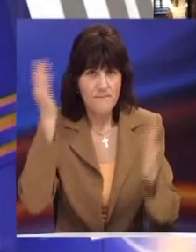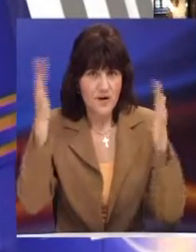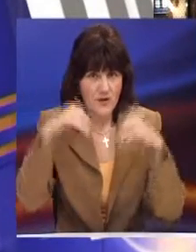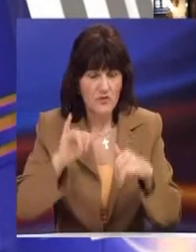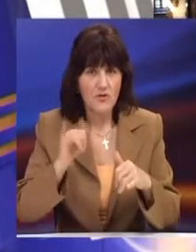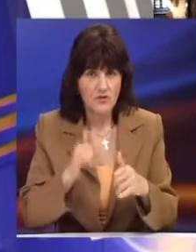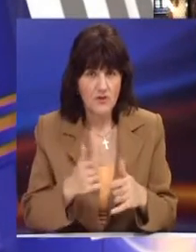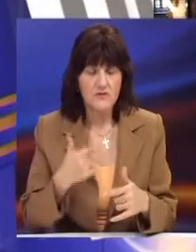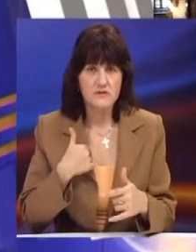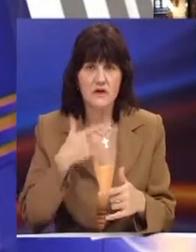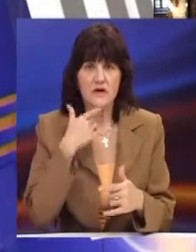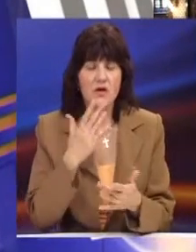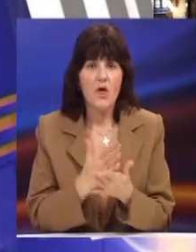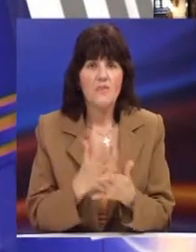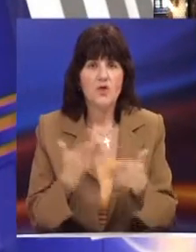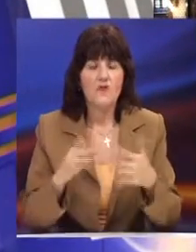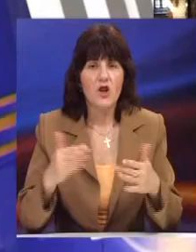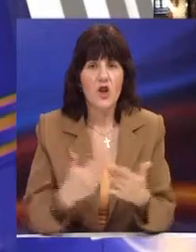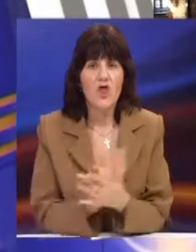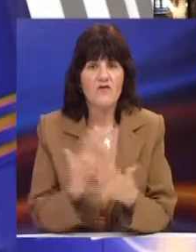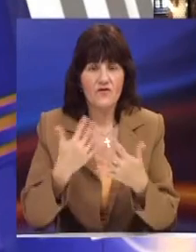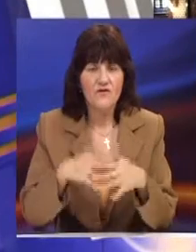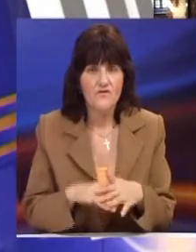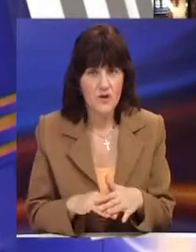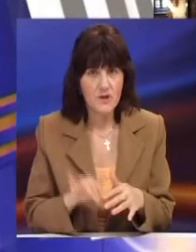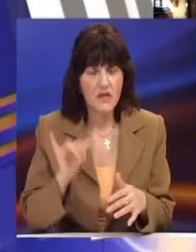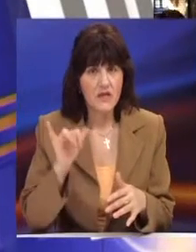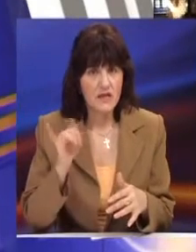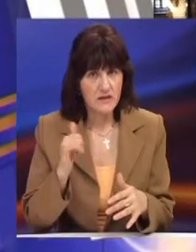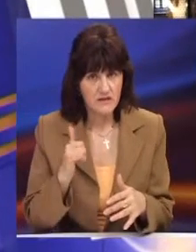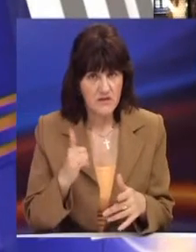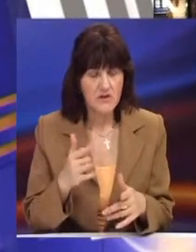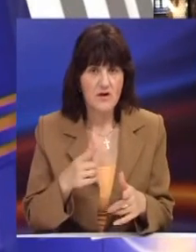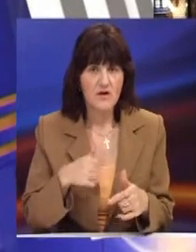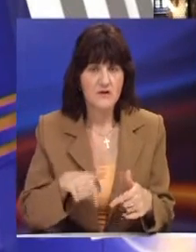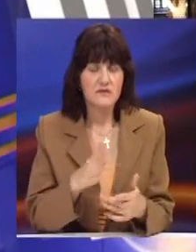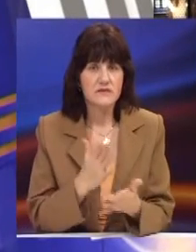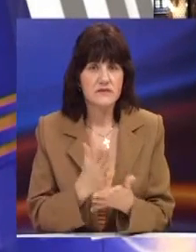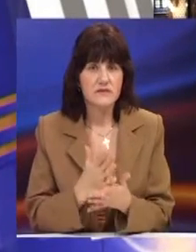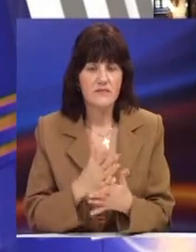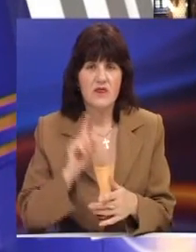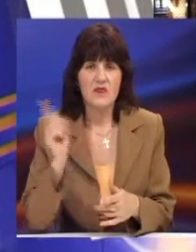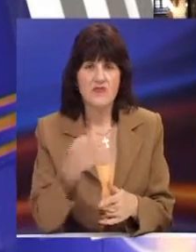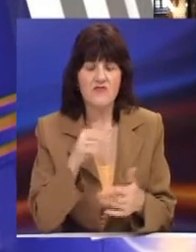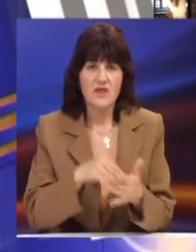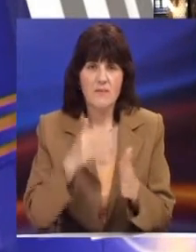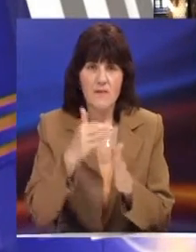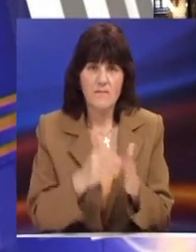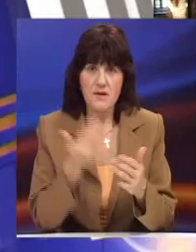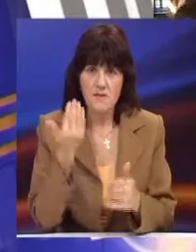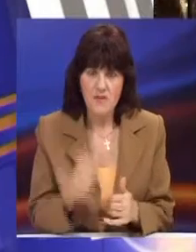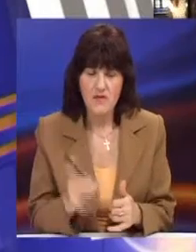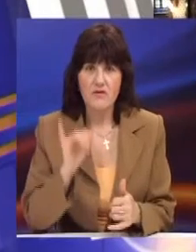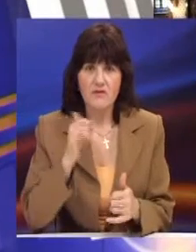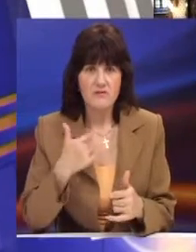se otvarati fabrike u Subotici. Bilo je skepsa posebno kad sam najavio nešto što nije svojstveno političarima, to da sebi smanjuju platu. Dakle,